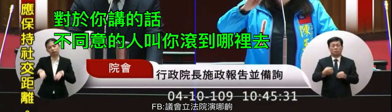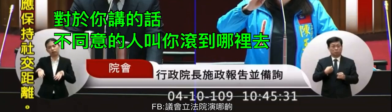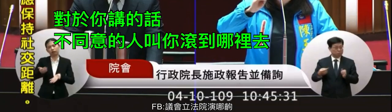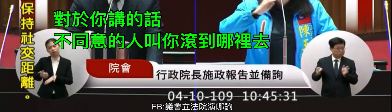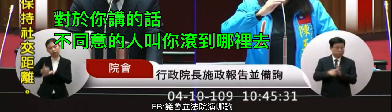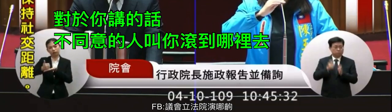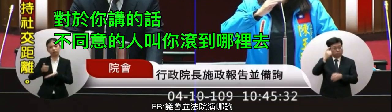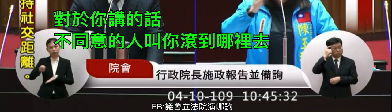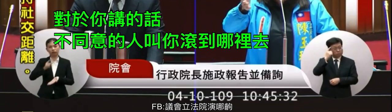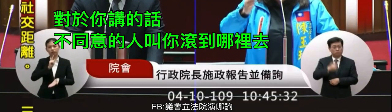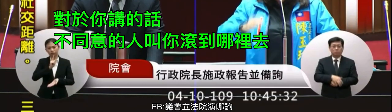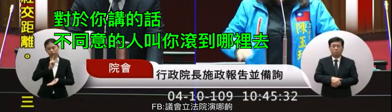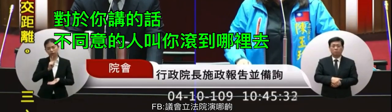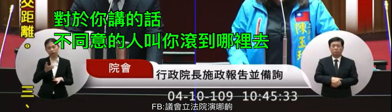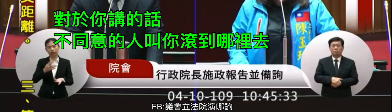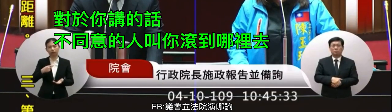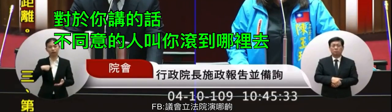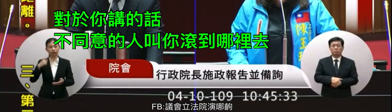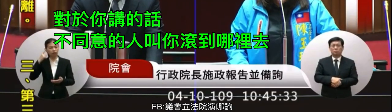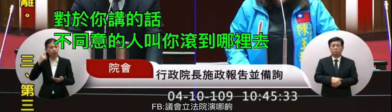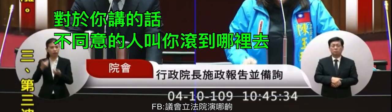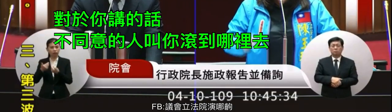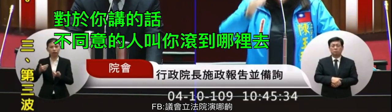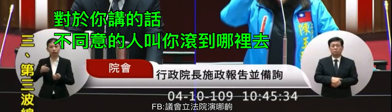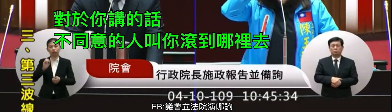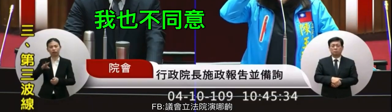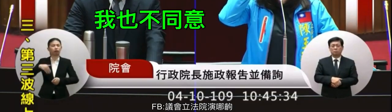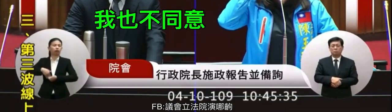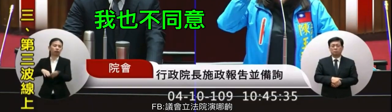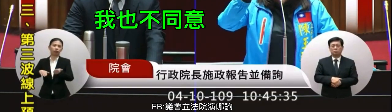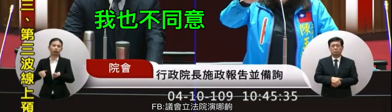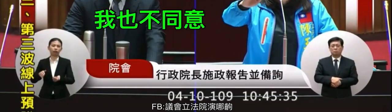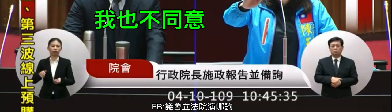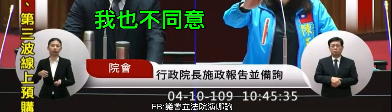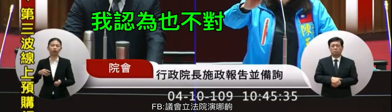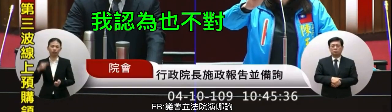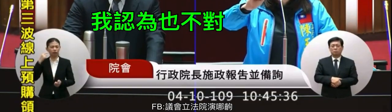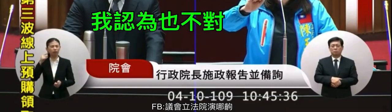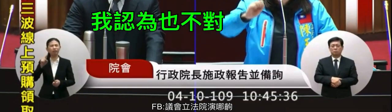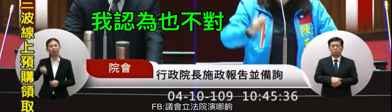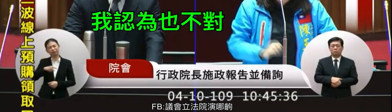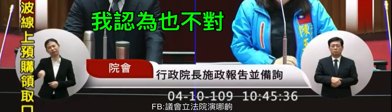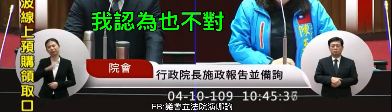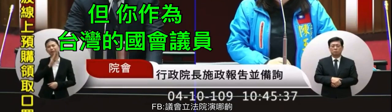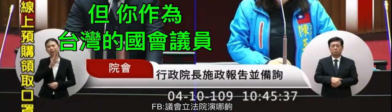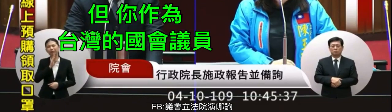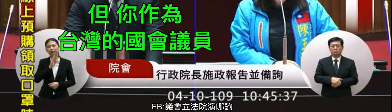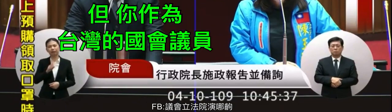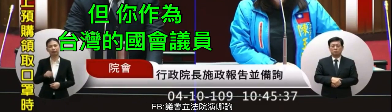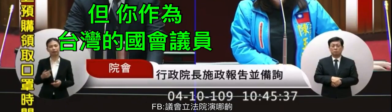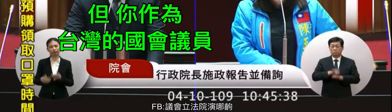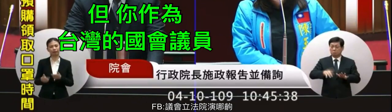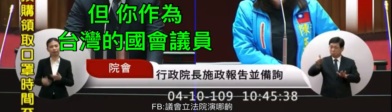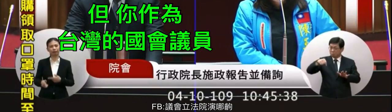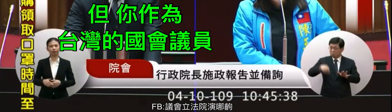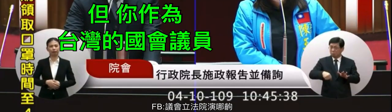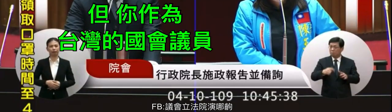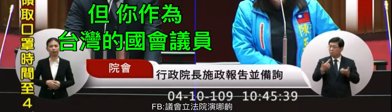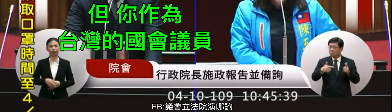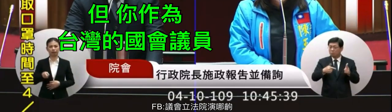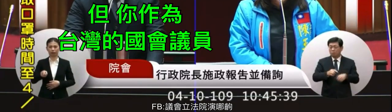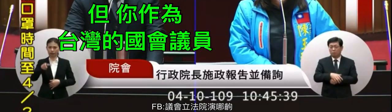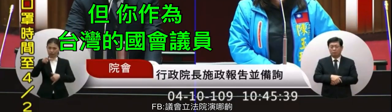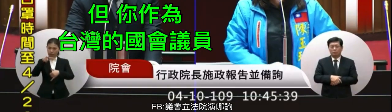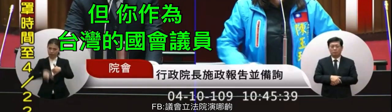远认为 讲的话不同意的人叫你滚到哪里去，我也不同意。我认为也不对。 我今天来这里不是 来，你